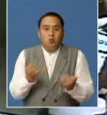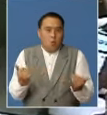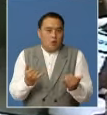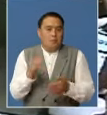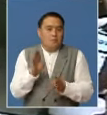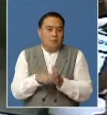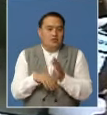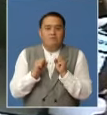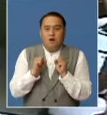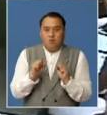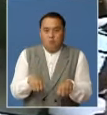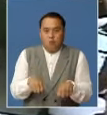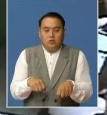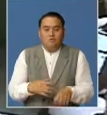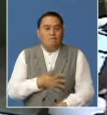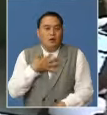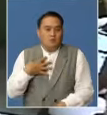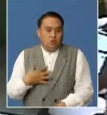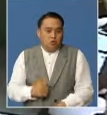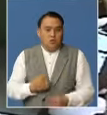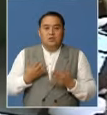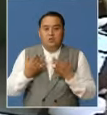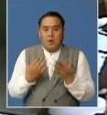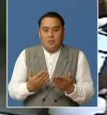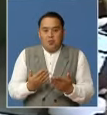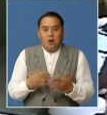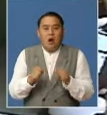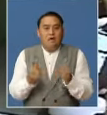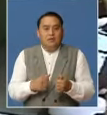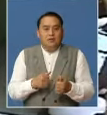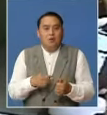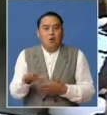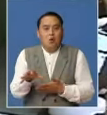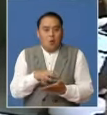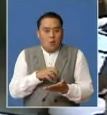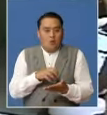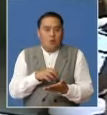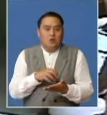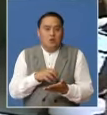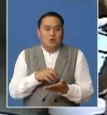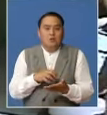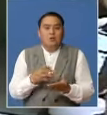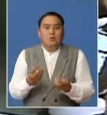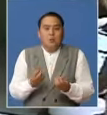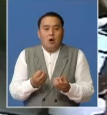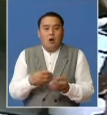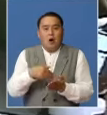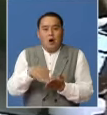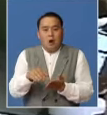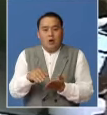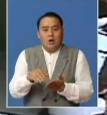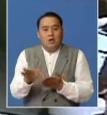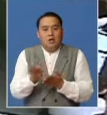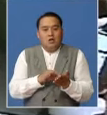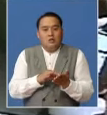возможности, мужчина стал и возмущаться, и требовать, чтобы его оформили по ксерокопии удостоверения. Еще раз получив отказ, он